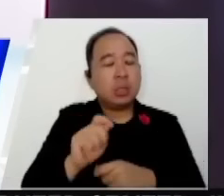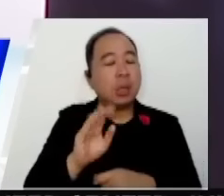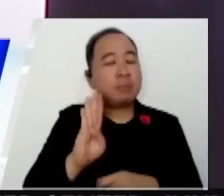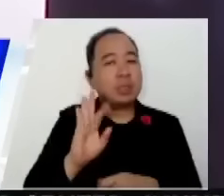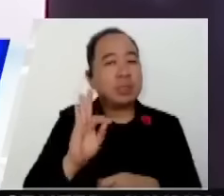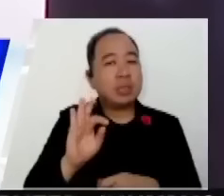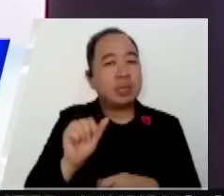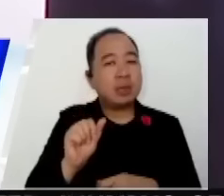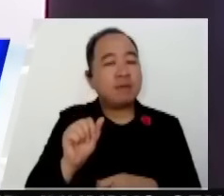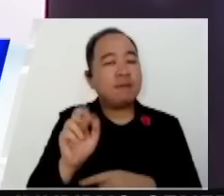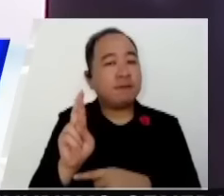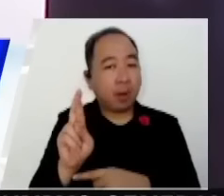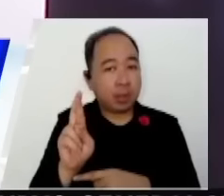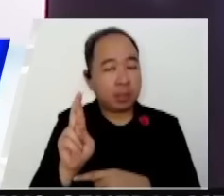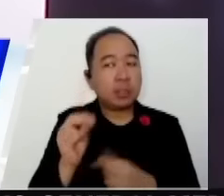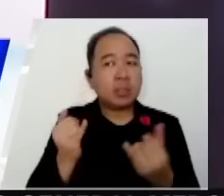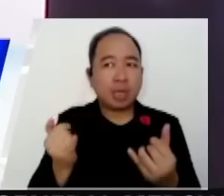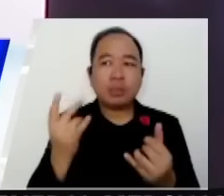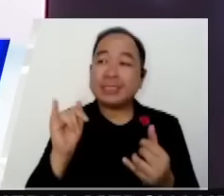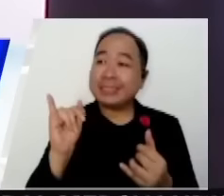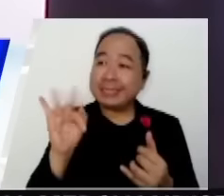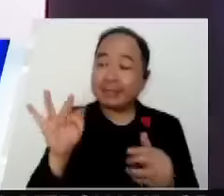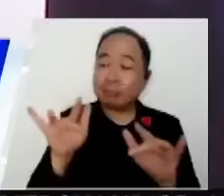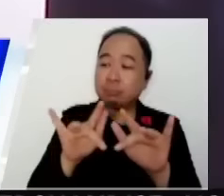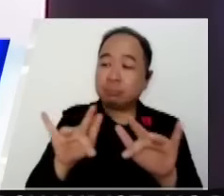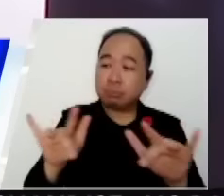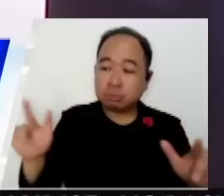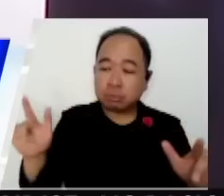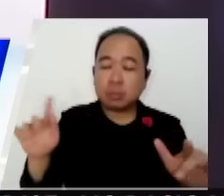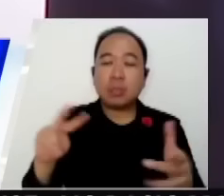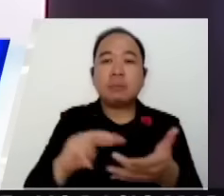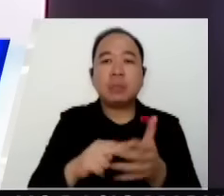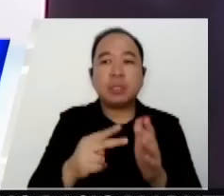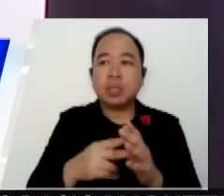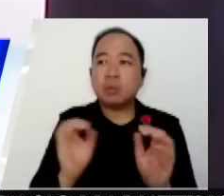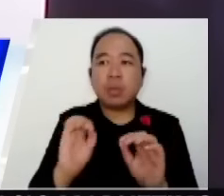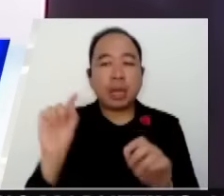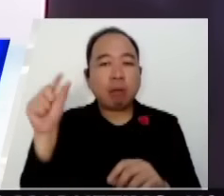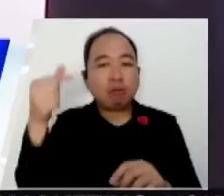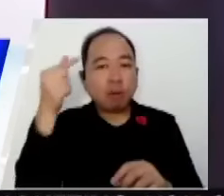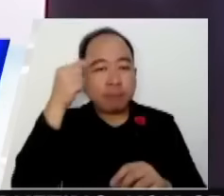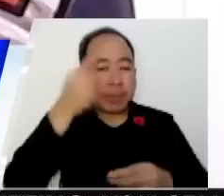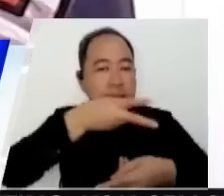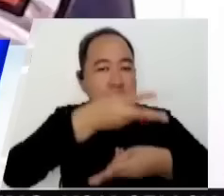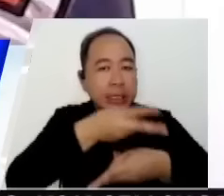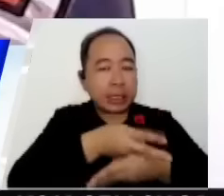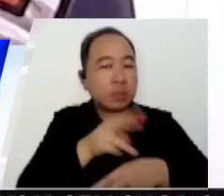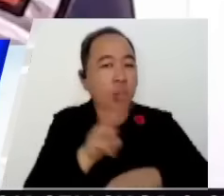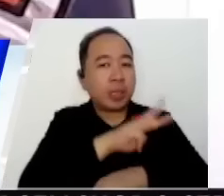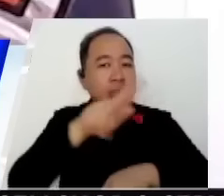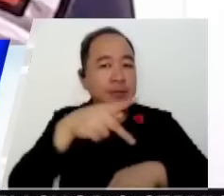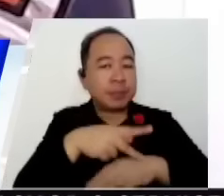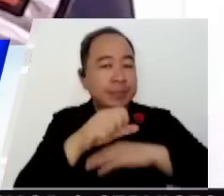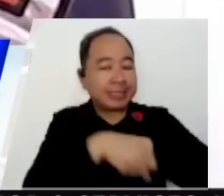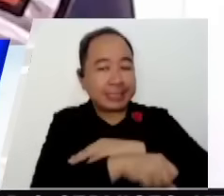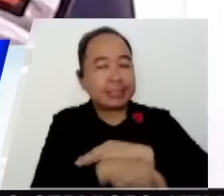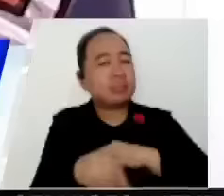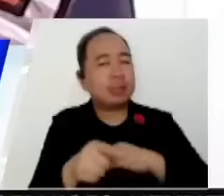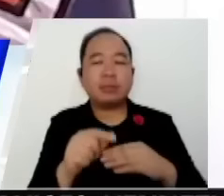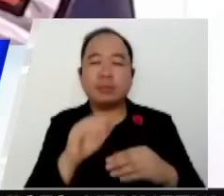lull time, no, na magkakaroon ng vacuum ng presence ng government forces will no longer happen again. According to our